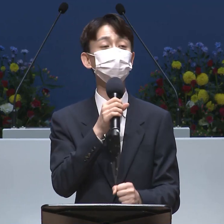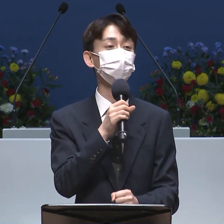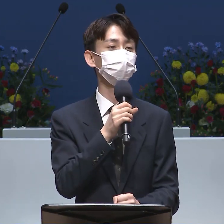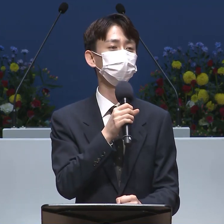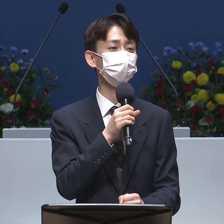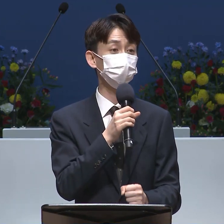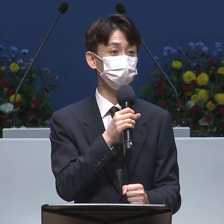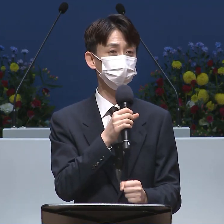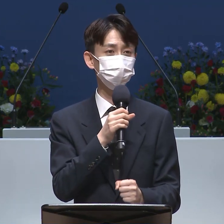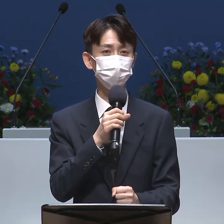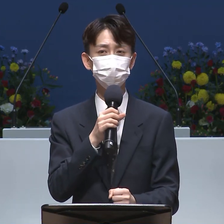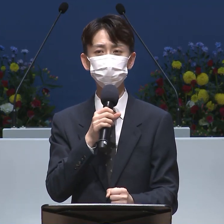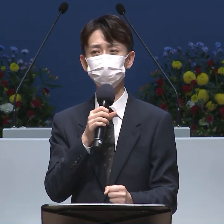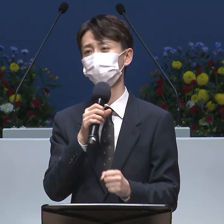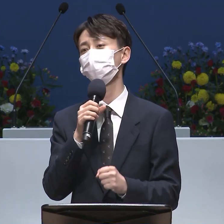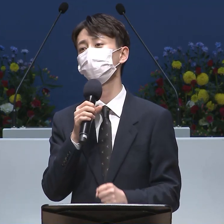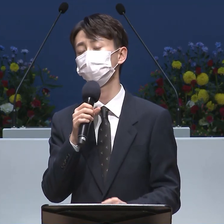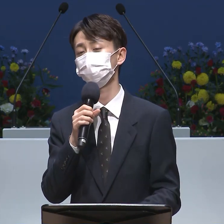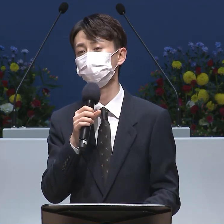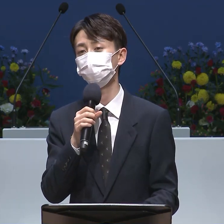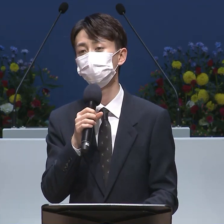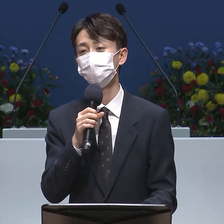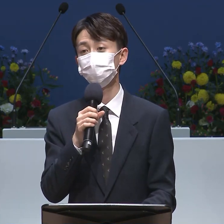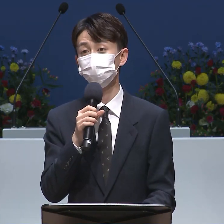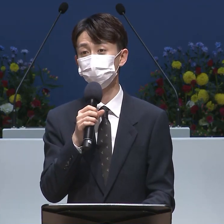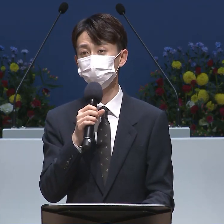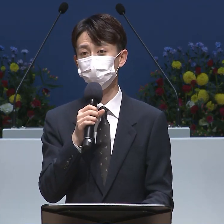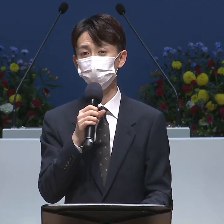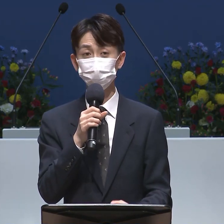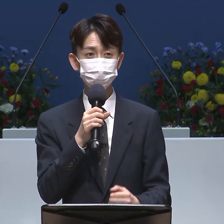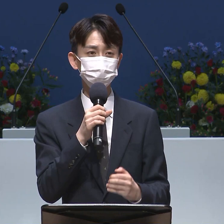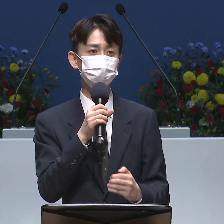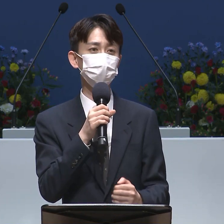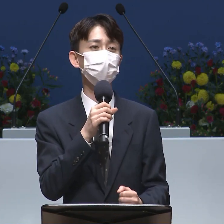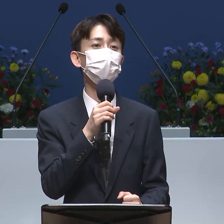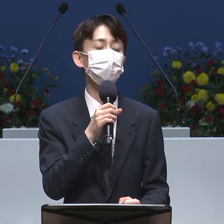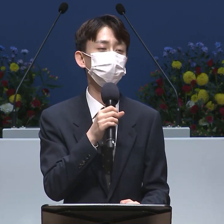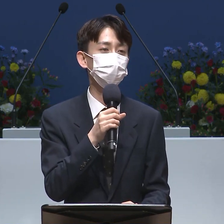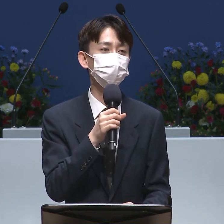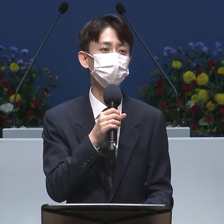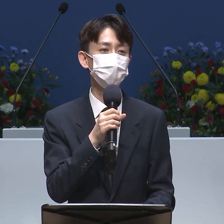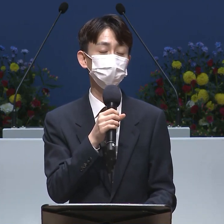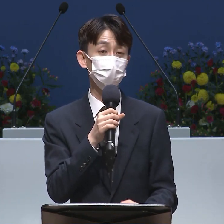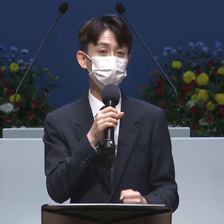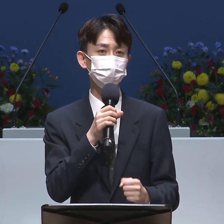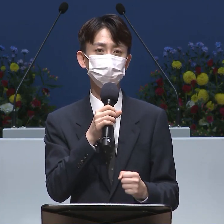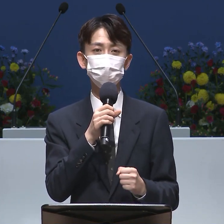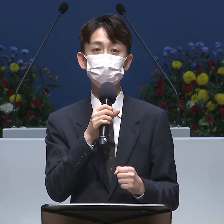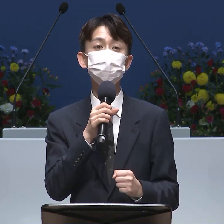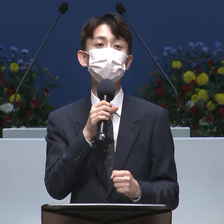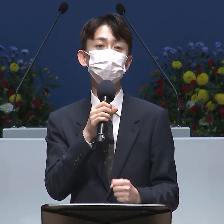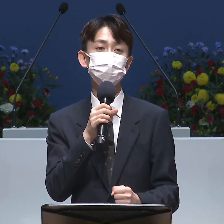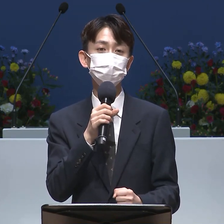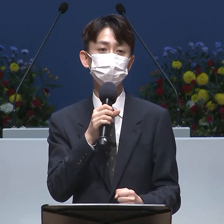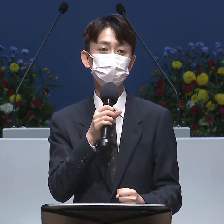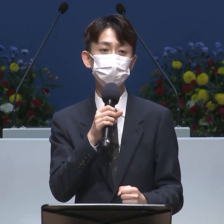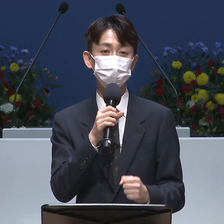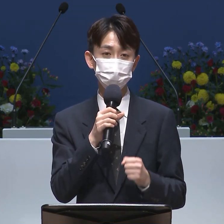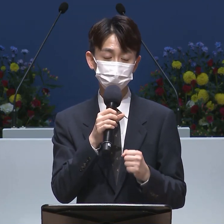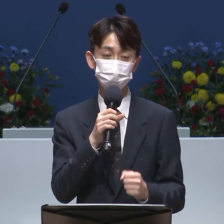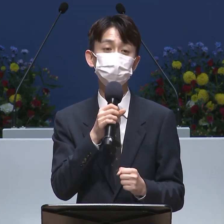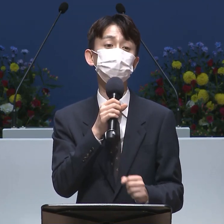만난 그분은 길이요 진리요 생명 되시고 우리 인생의 모든 문제를 해결하셔서 영원히 우리와 함께